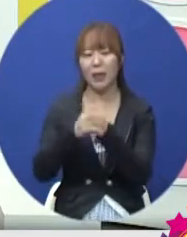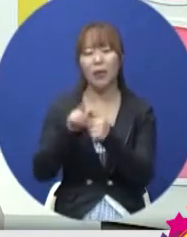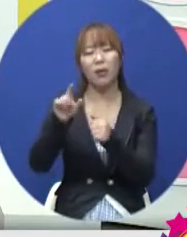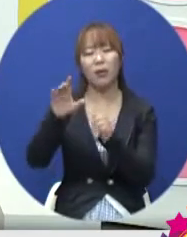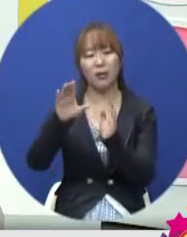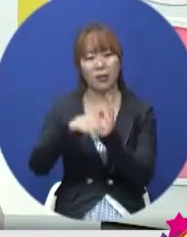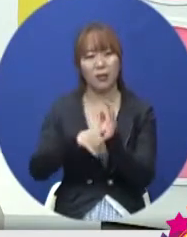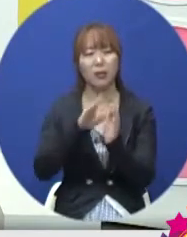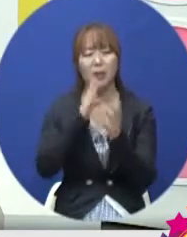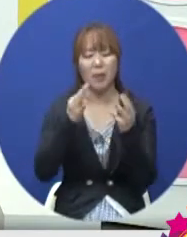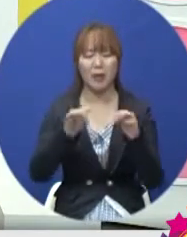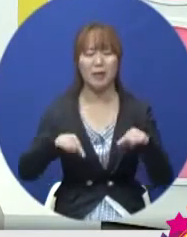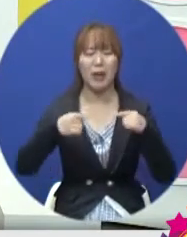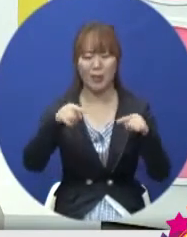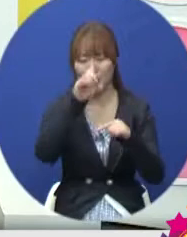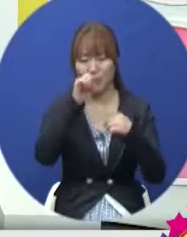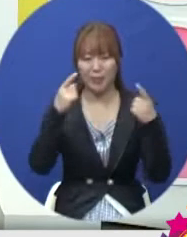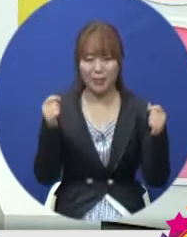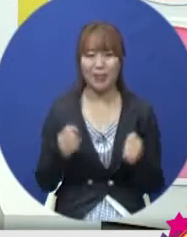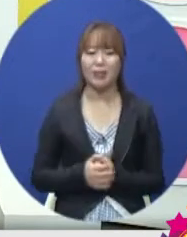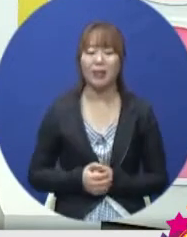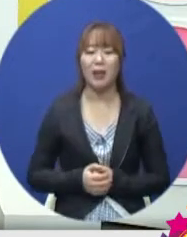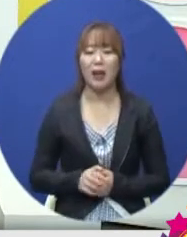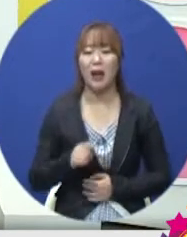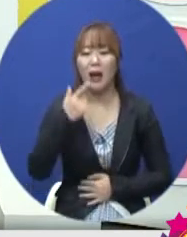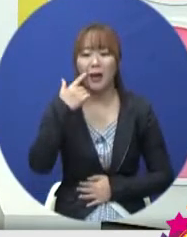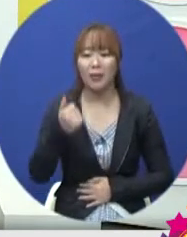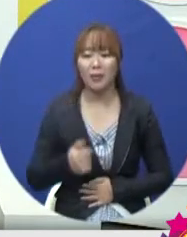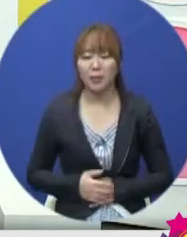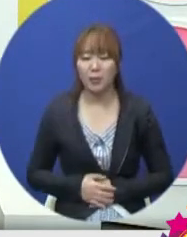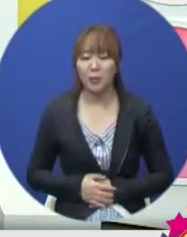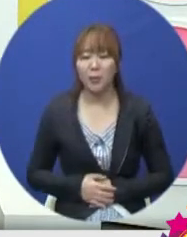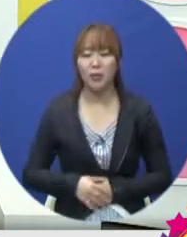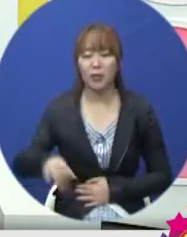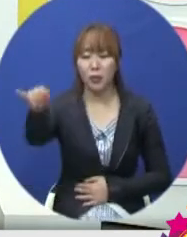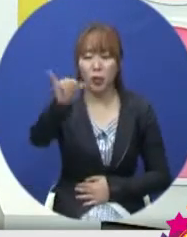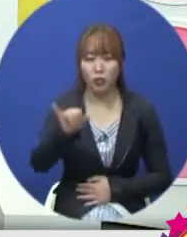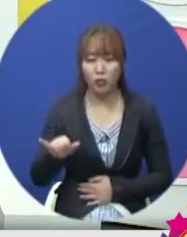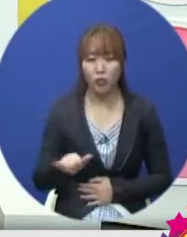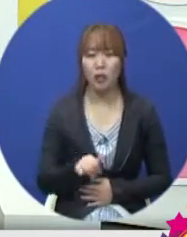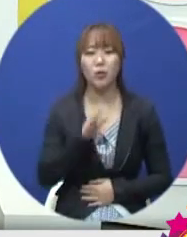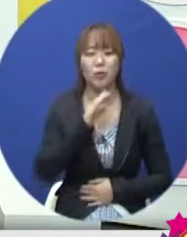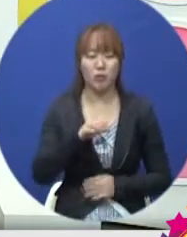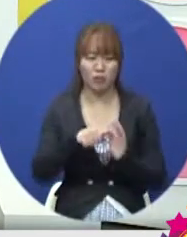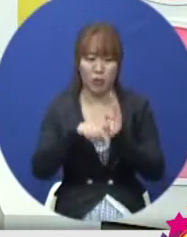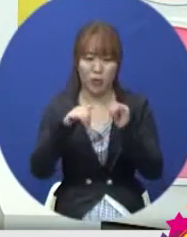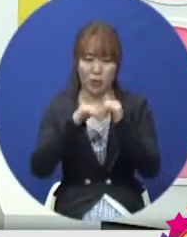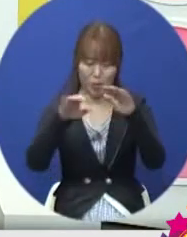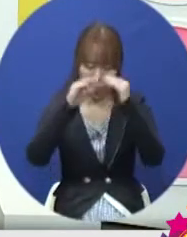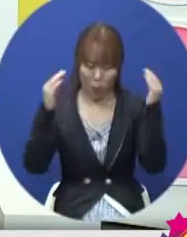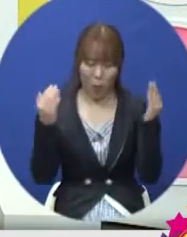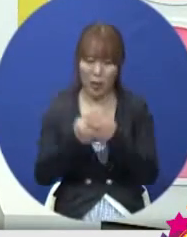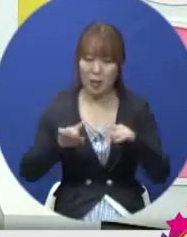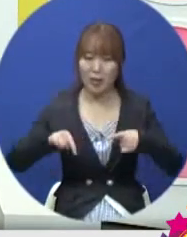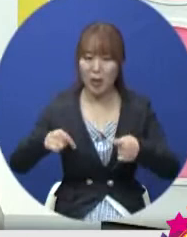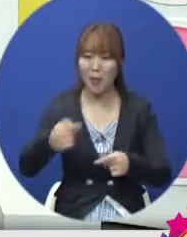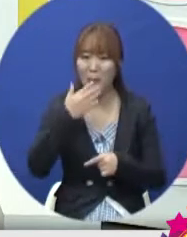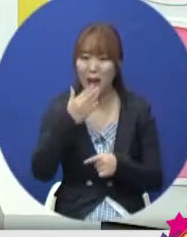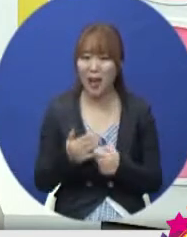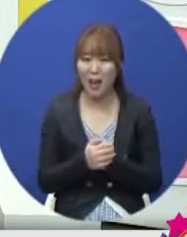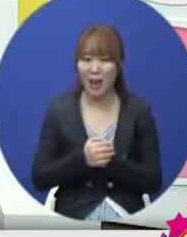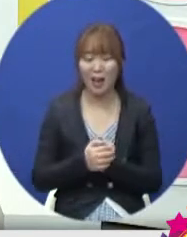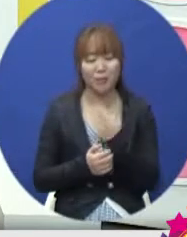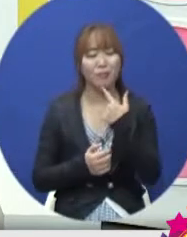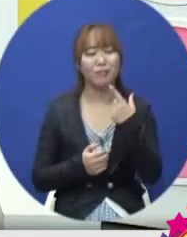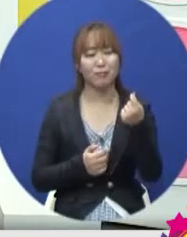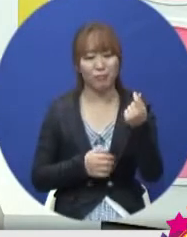거기는 와. 많이 참석하시면 될 것 같습니다. 네. 아버님, 네, 그리고, 예. 그럼 전국에서 내노라는 사람들 다 가요제 나갈 수 있는 거예요?